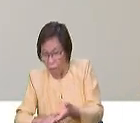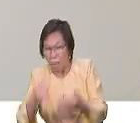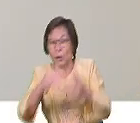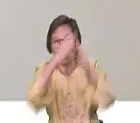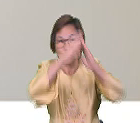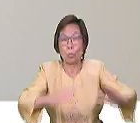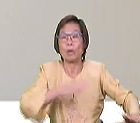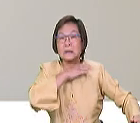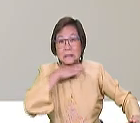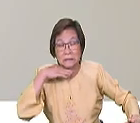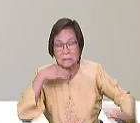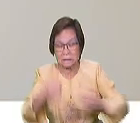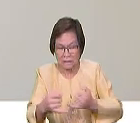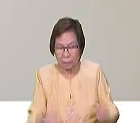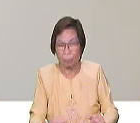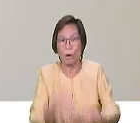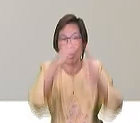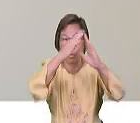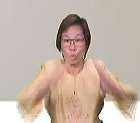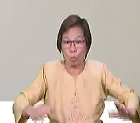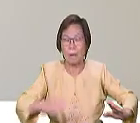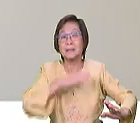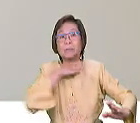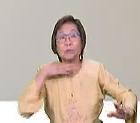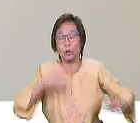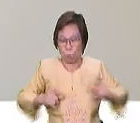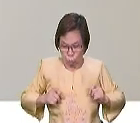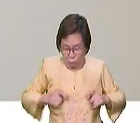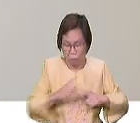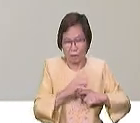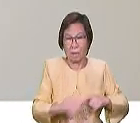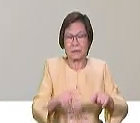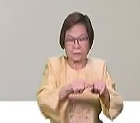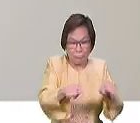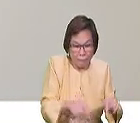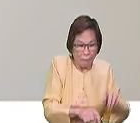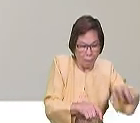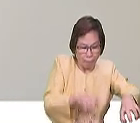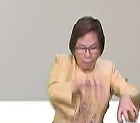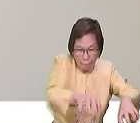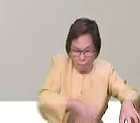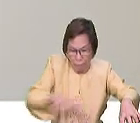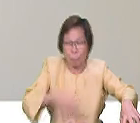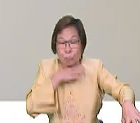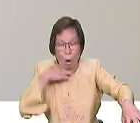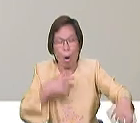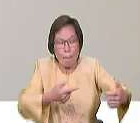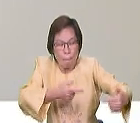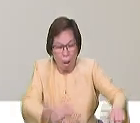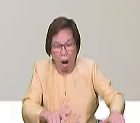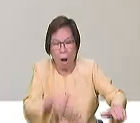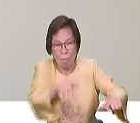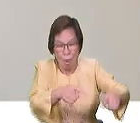jabatan, rumah sembelih swasta yang dilesenkan dan juga tempat-tempat penyembelihan yang telah dibenarkan